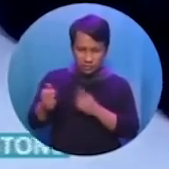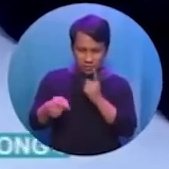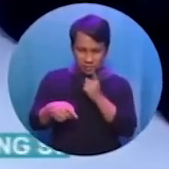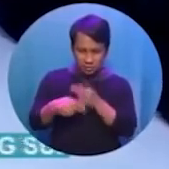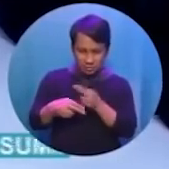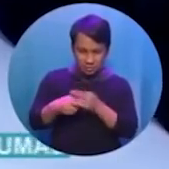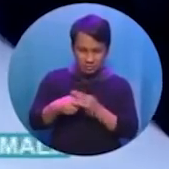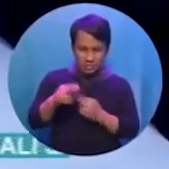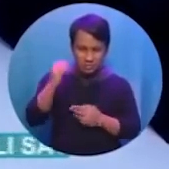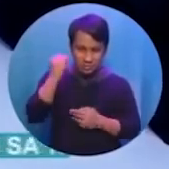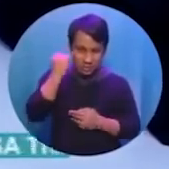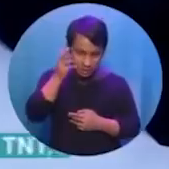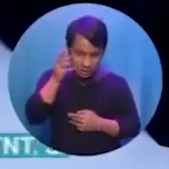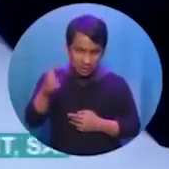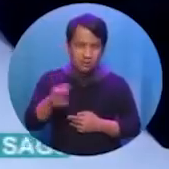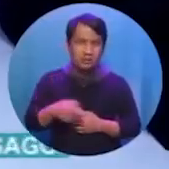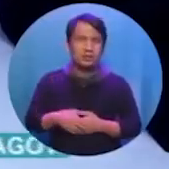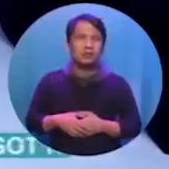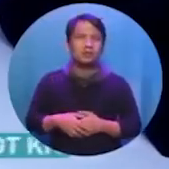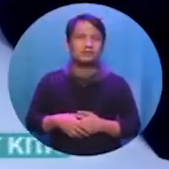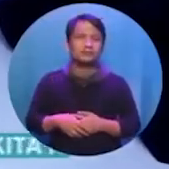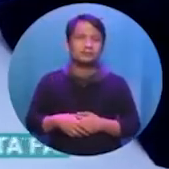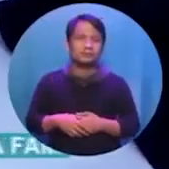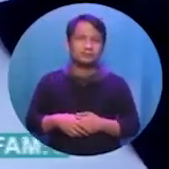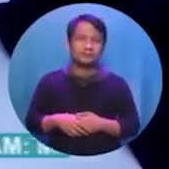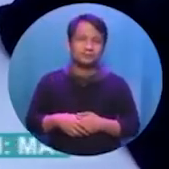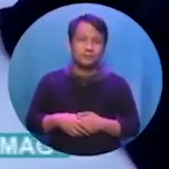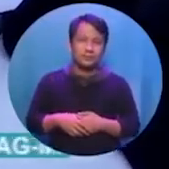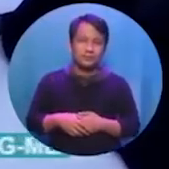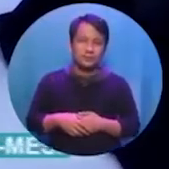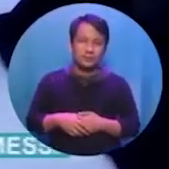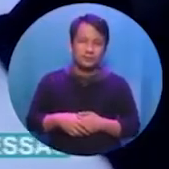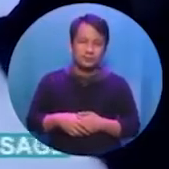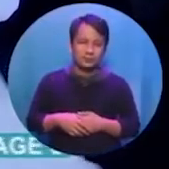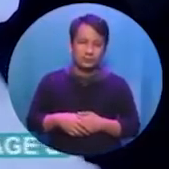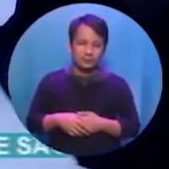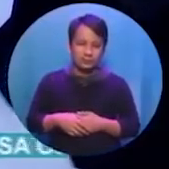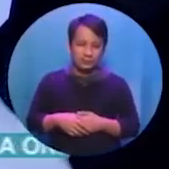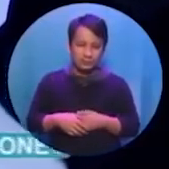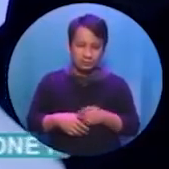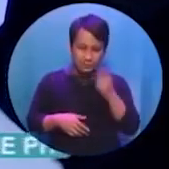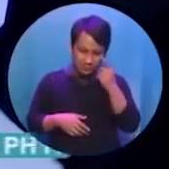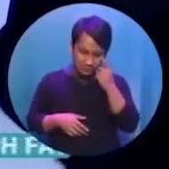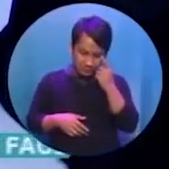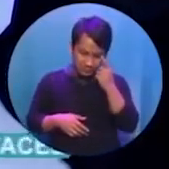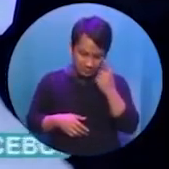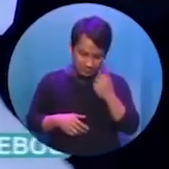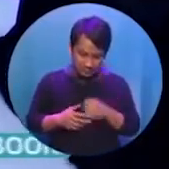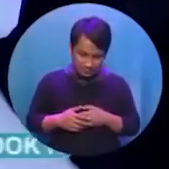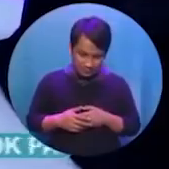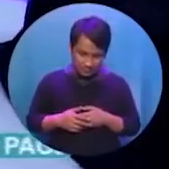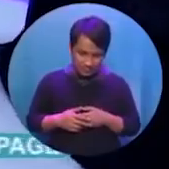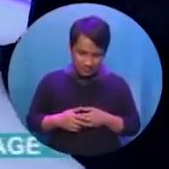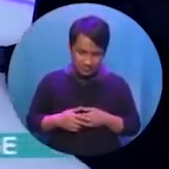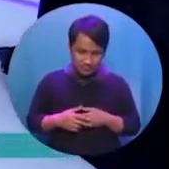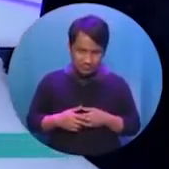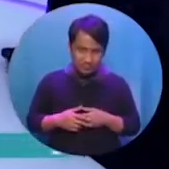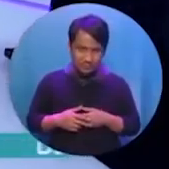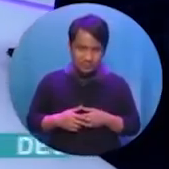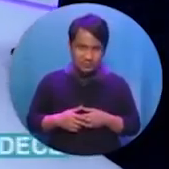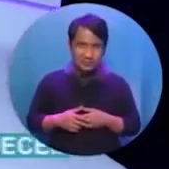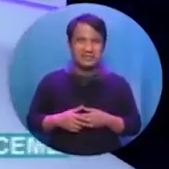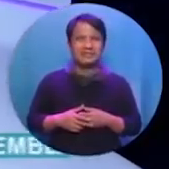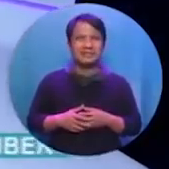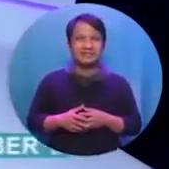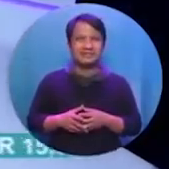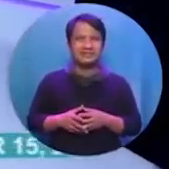pangalan? JR Aydan. Si JR. Sige. Oh. Si JR, tawagin na natin. Bilisan, pakibilisan. Bago tayo maubusan ng oras.